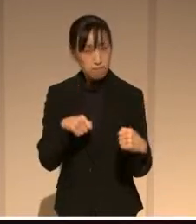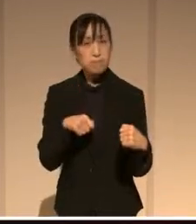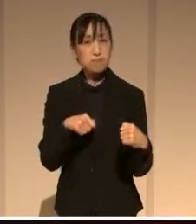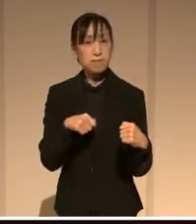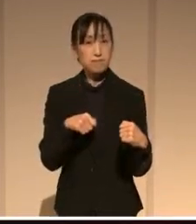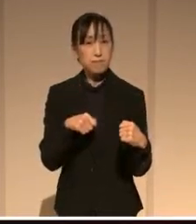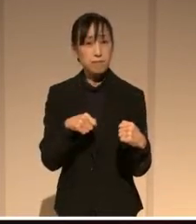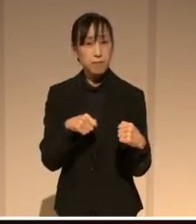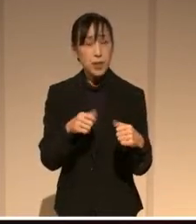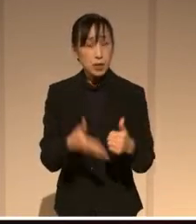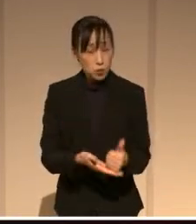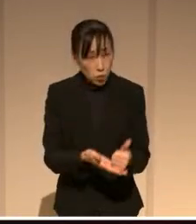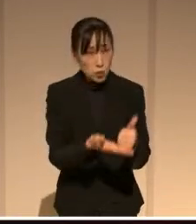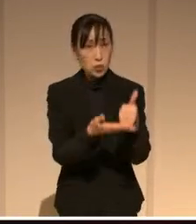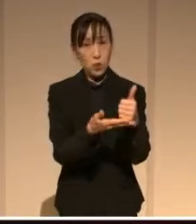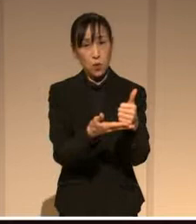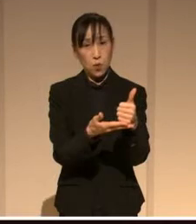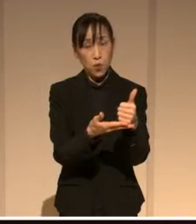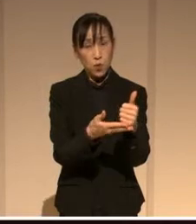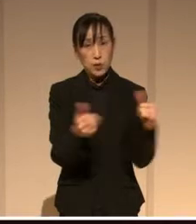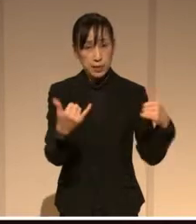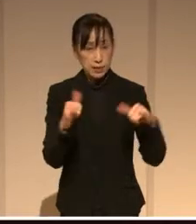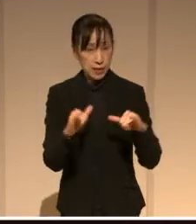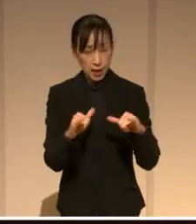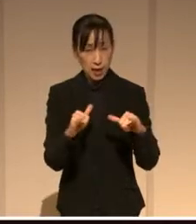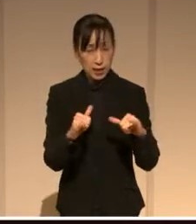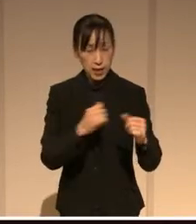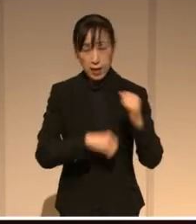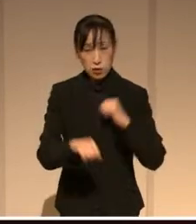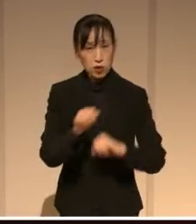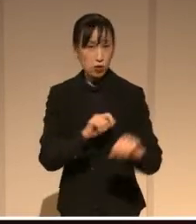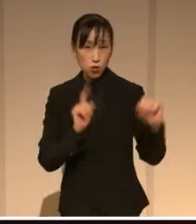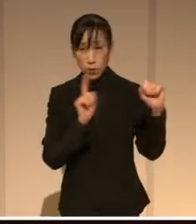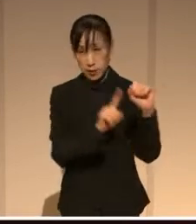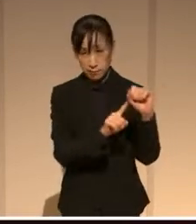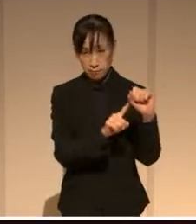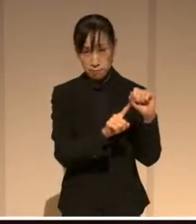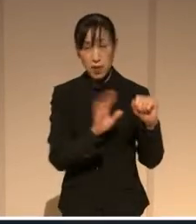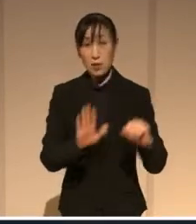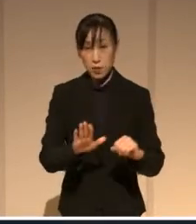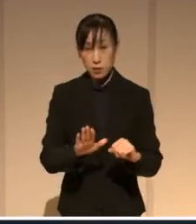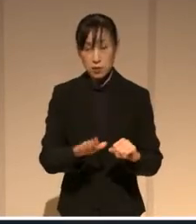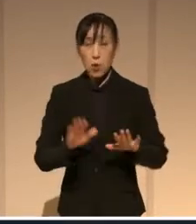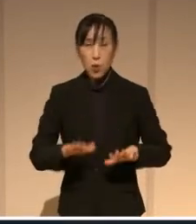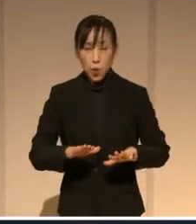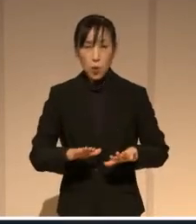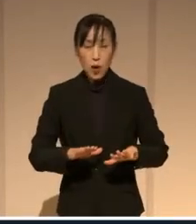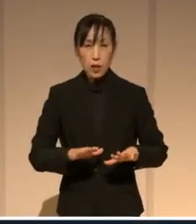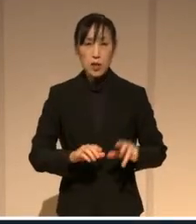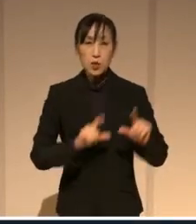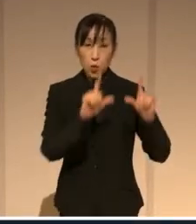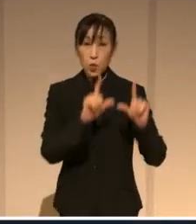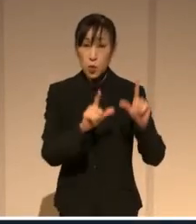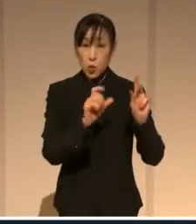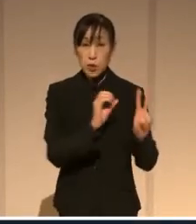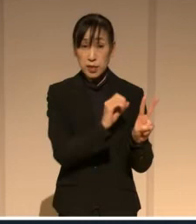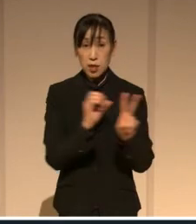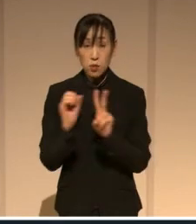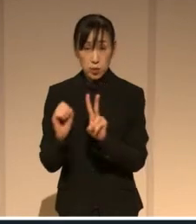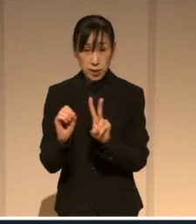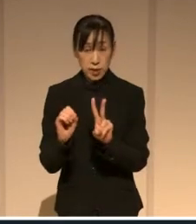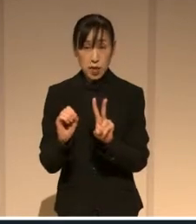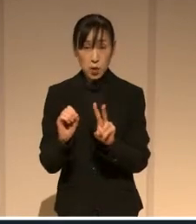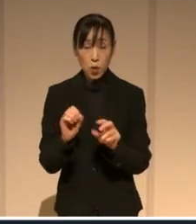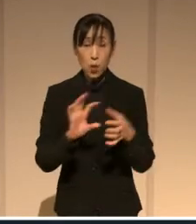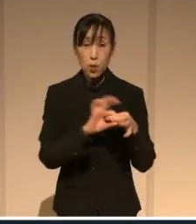いう動きがありますよねこの今回の東京2020オリンピックパラオリンピックの開催何か好影響